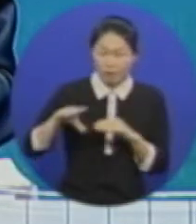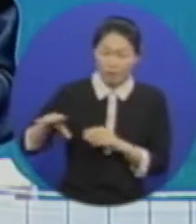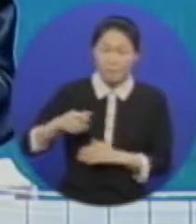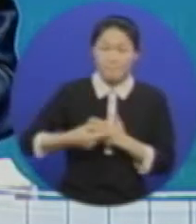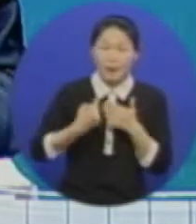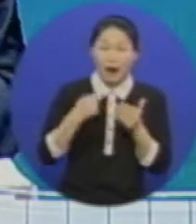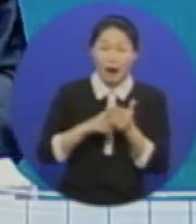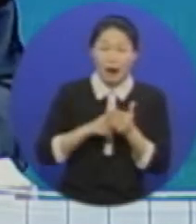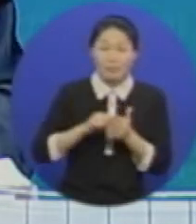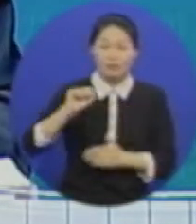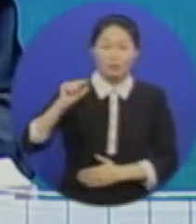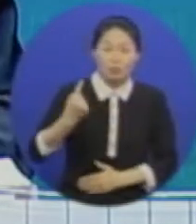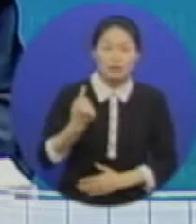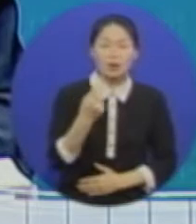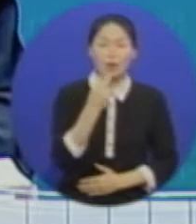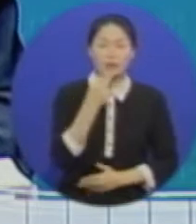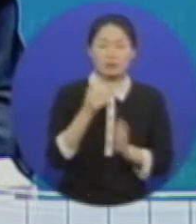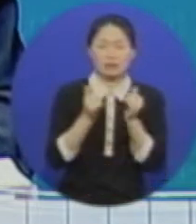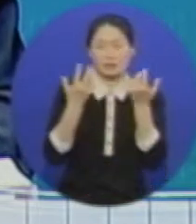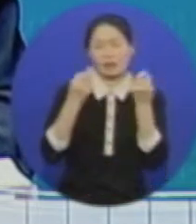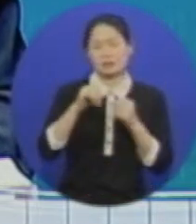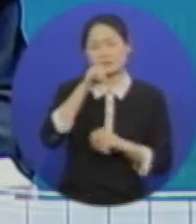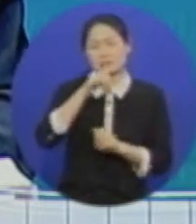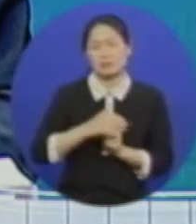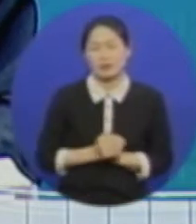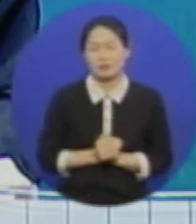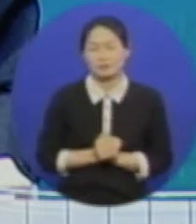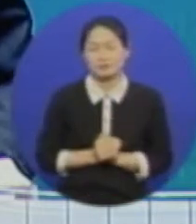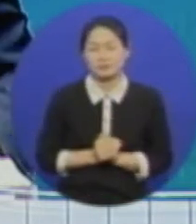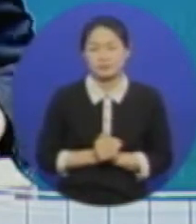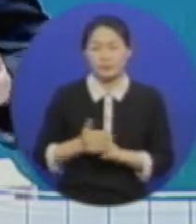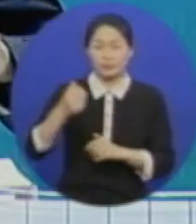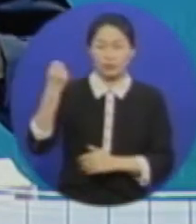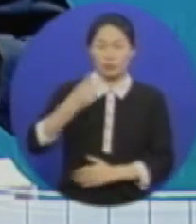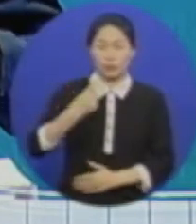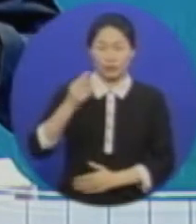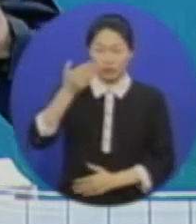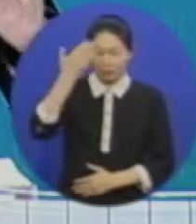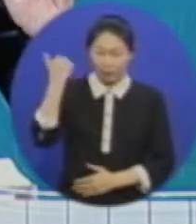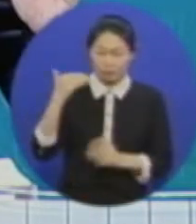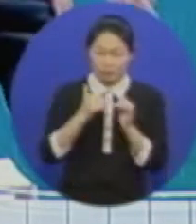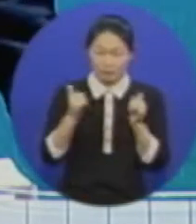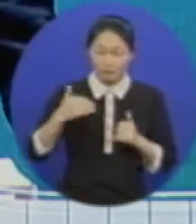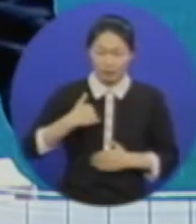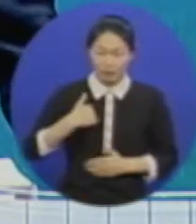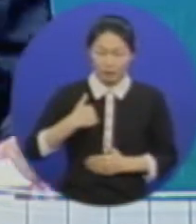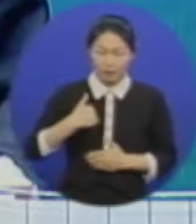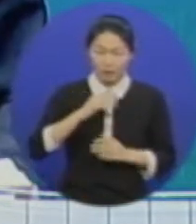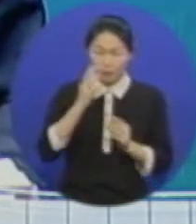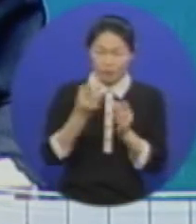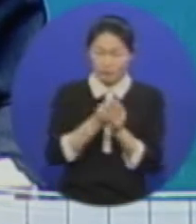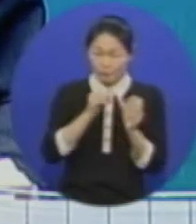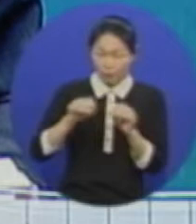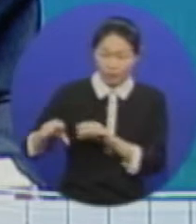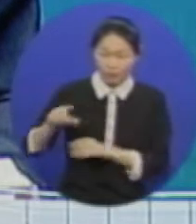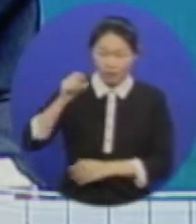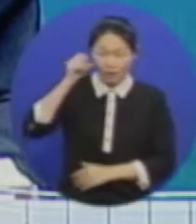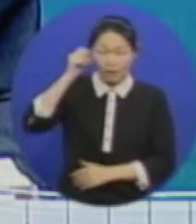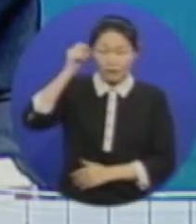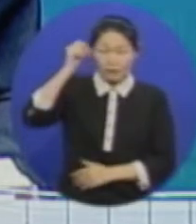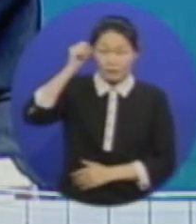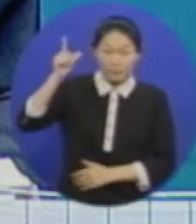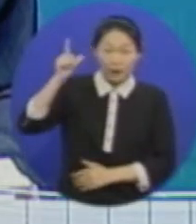마음의 동기가 없는 분들이 많아요 또 옛 사람을 내가 청산해야 되겠다고 깨닫는 사람들